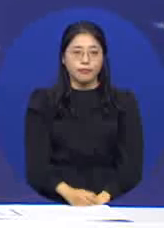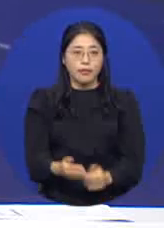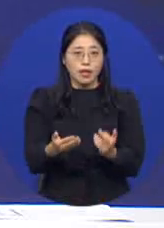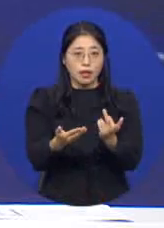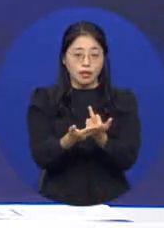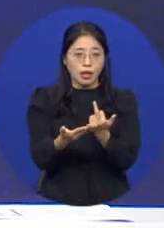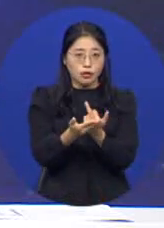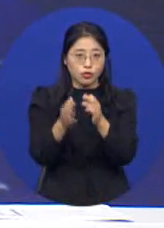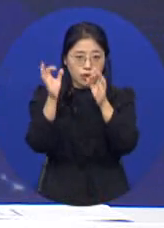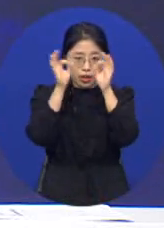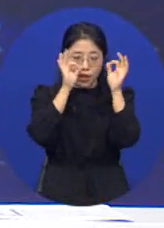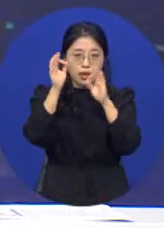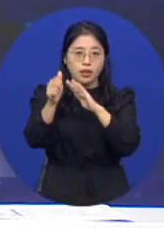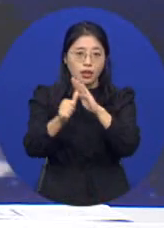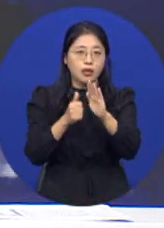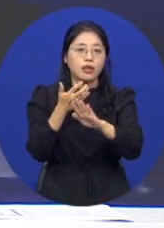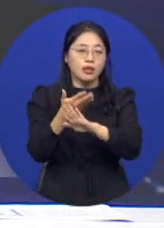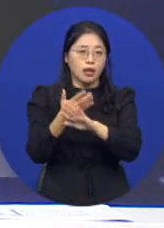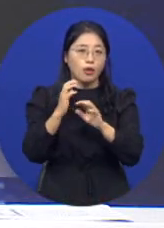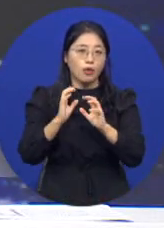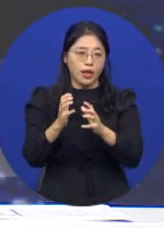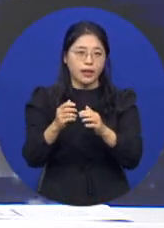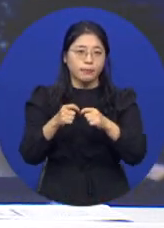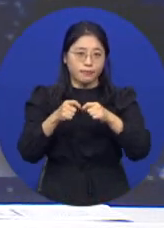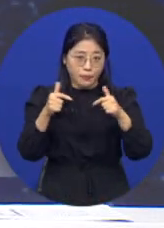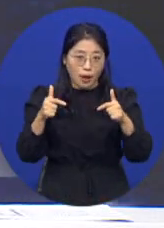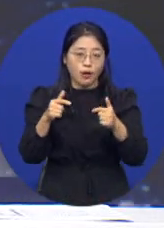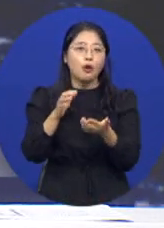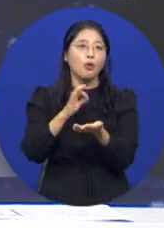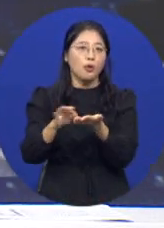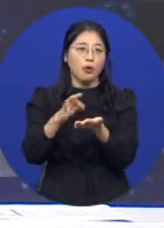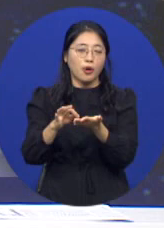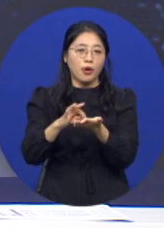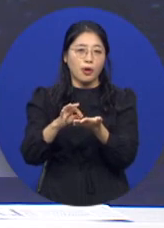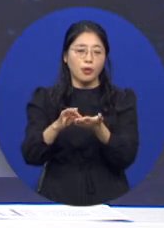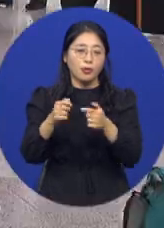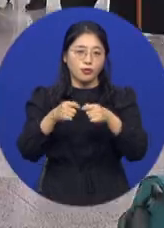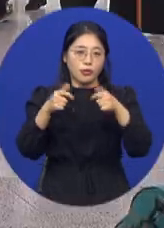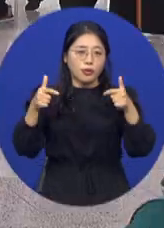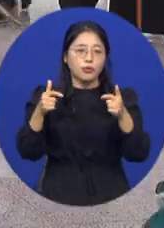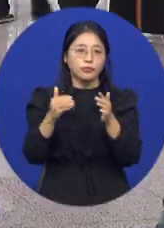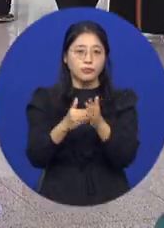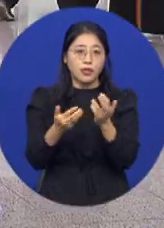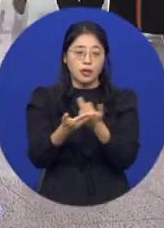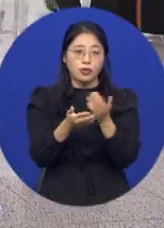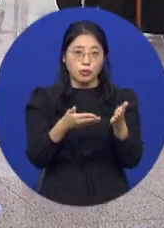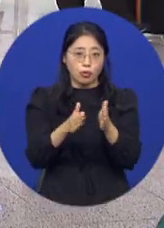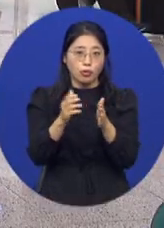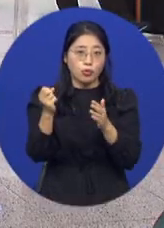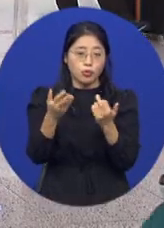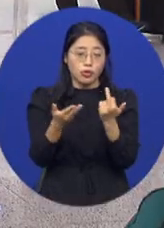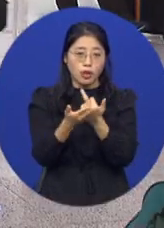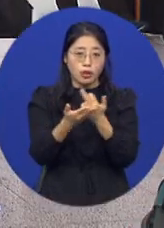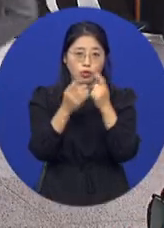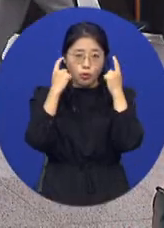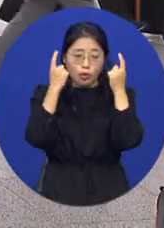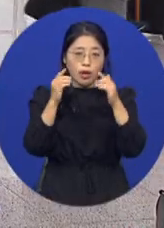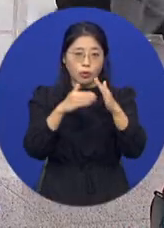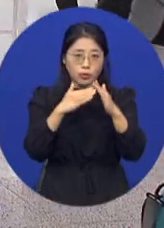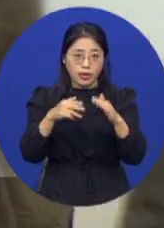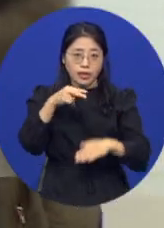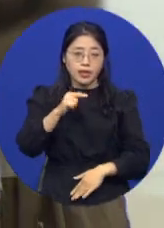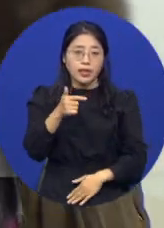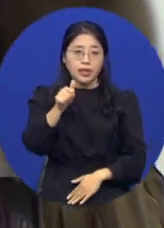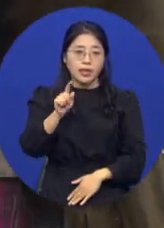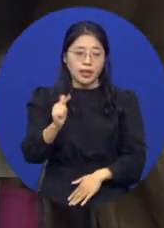제주를 찾는 외국인 관광객이 늘면서 소비 금액도 늘었습니다. 제주도와 제주관광공사가 신한카드 매출 자료를